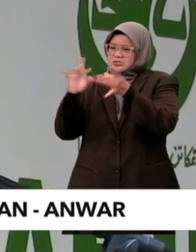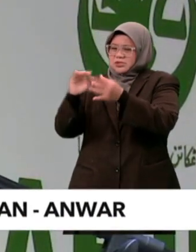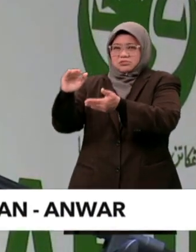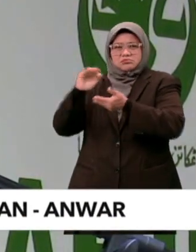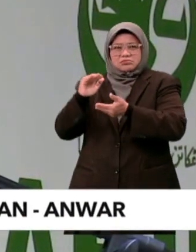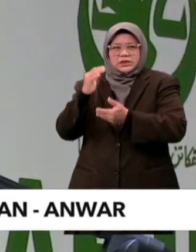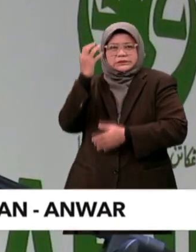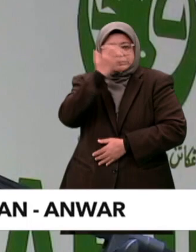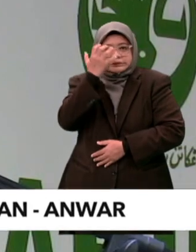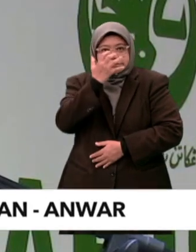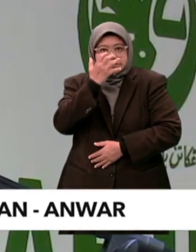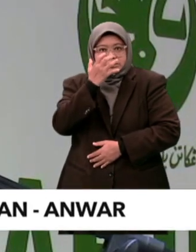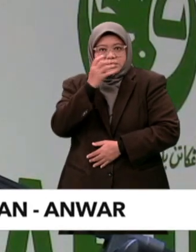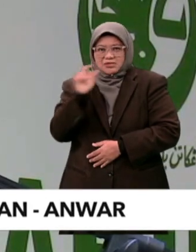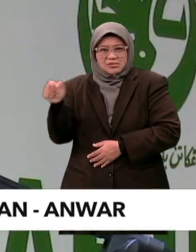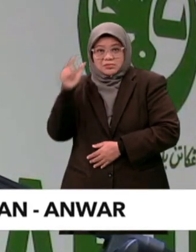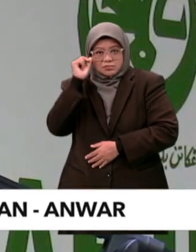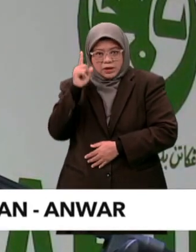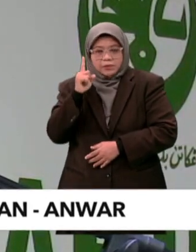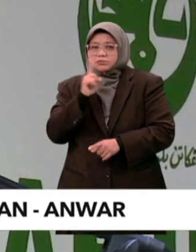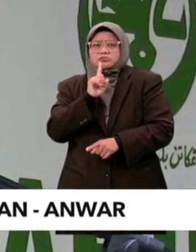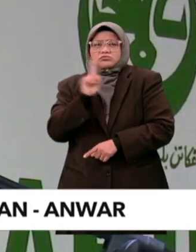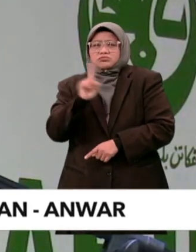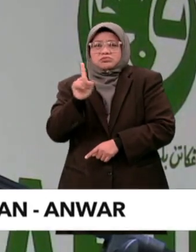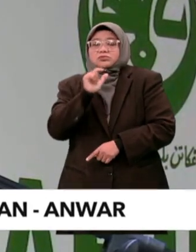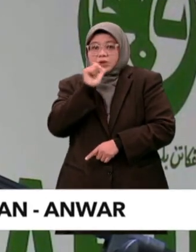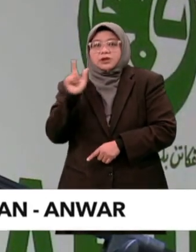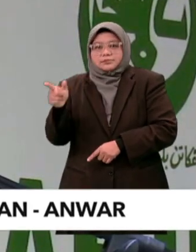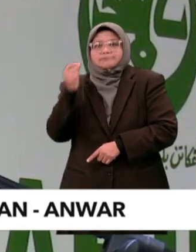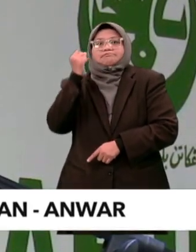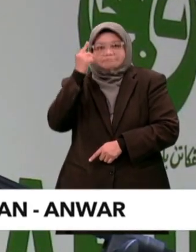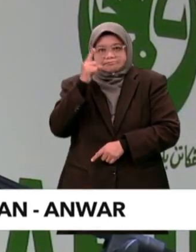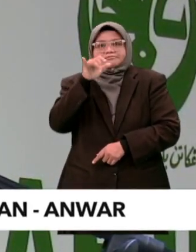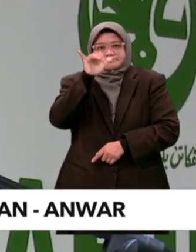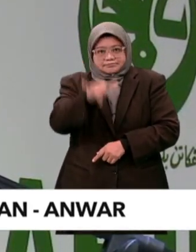tetapi saya tidak pernah paham